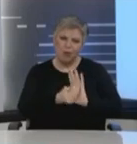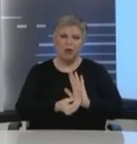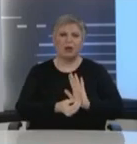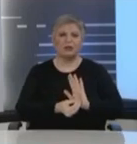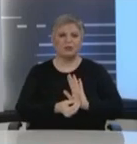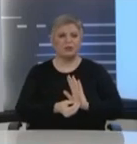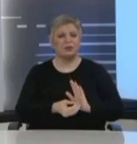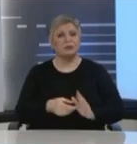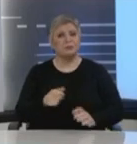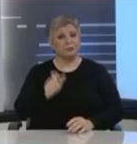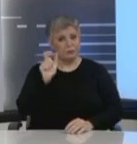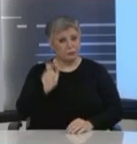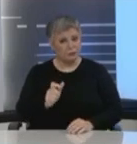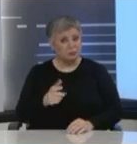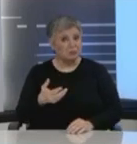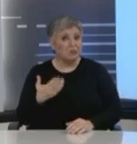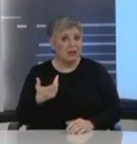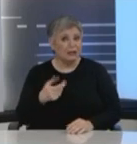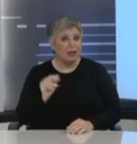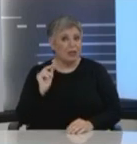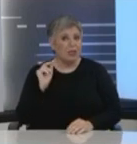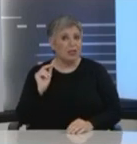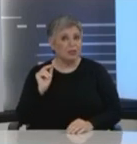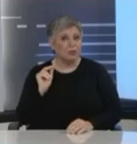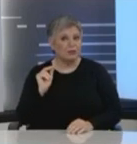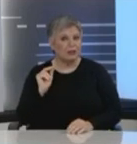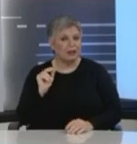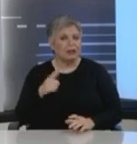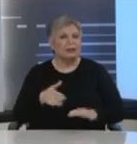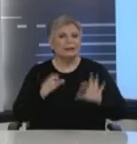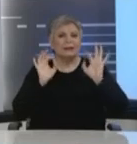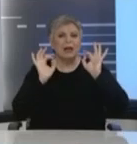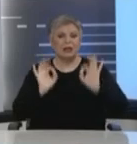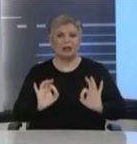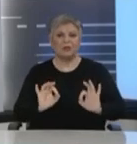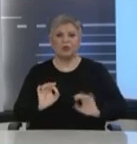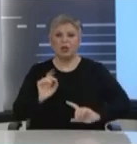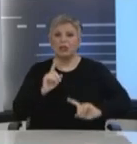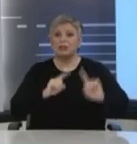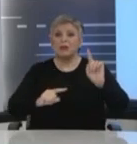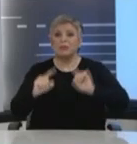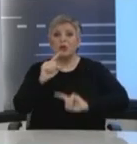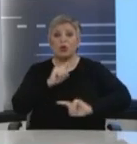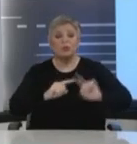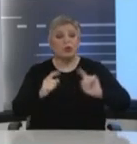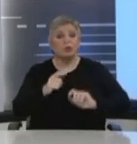Έχετε αναλάβει δεσμεύσεις? Και αν ναι, σε ποιον οφείλετε επιτέλους να έρθετε εδώ και να δώσετε